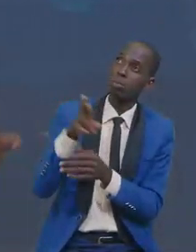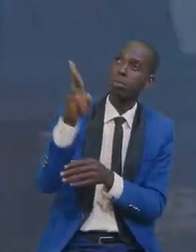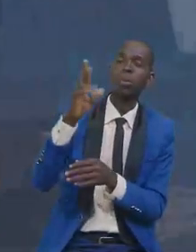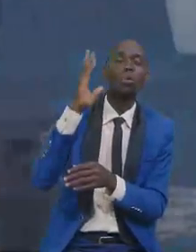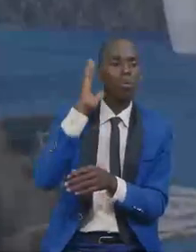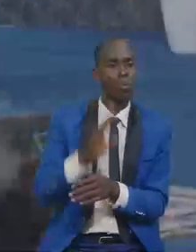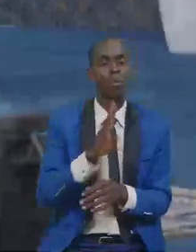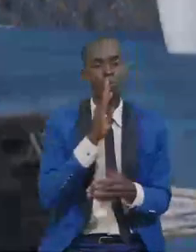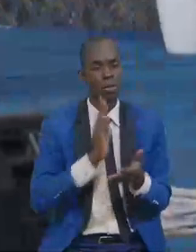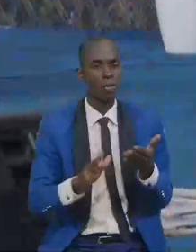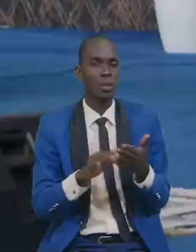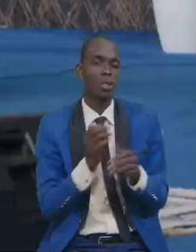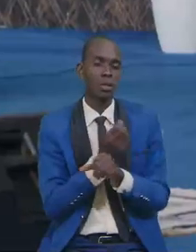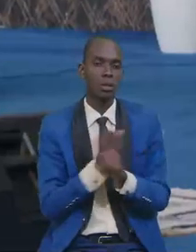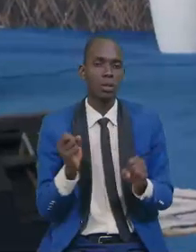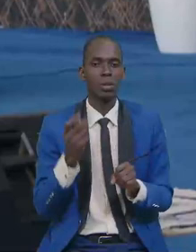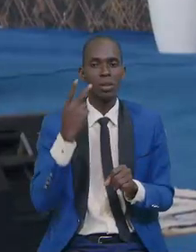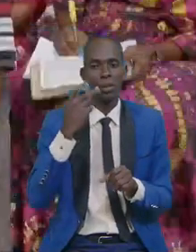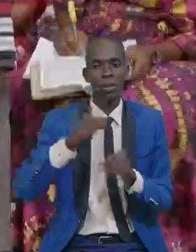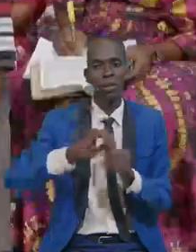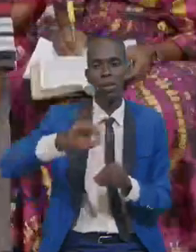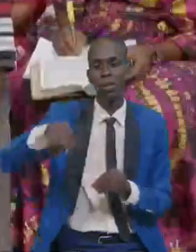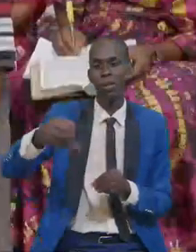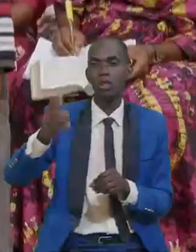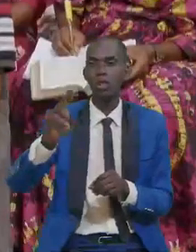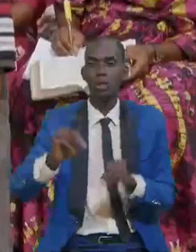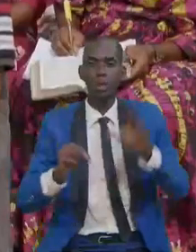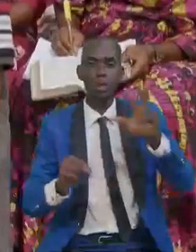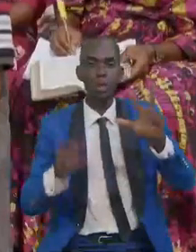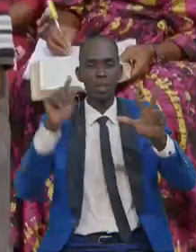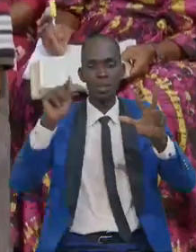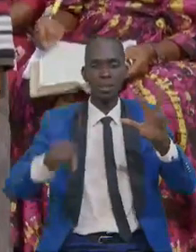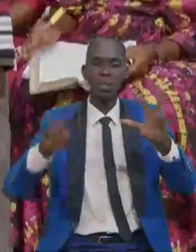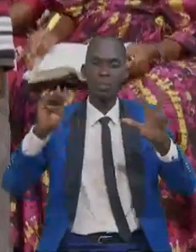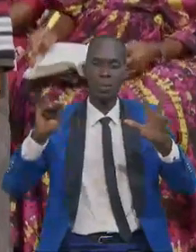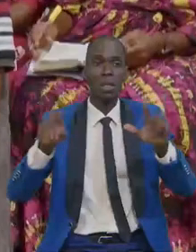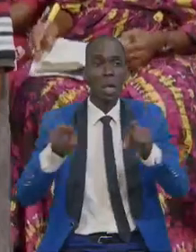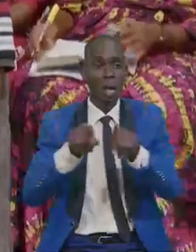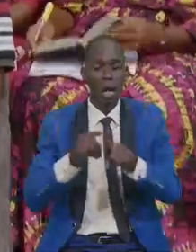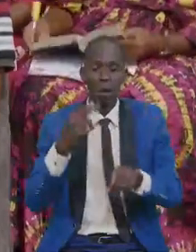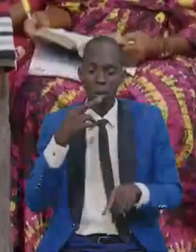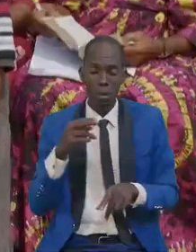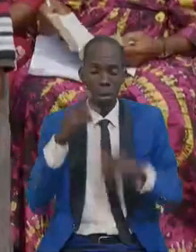verset 14. Jean chapitre 3, verset 14.